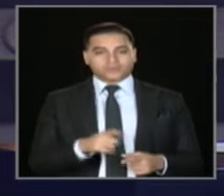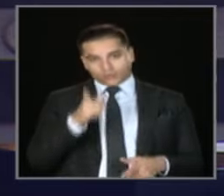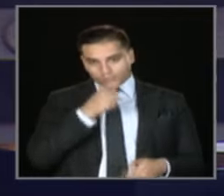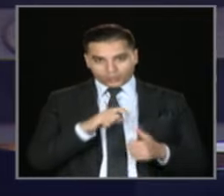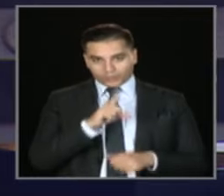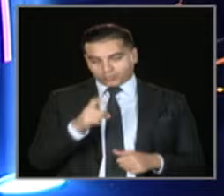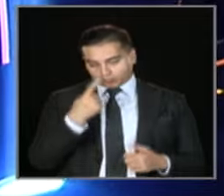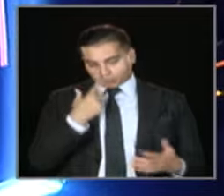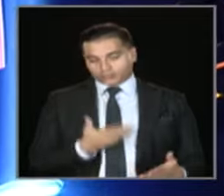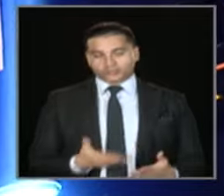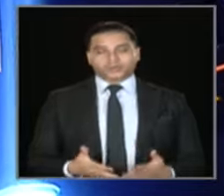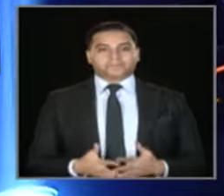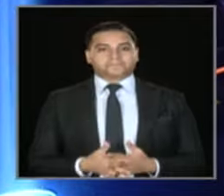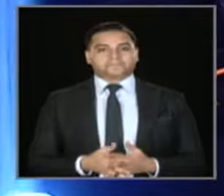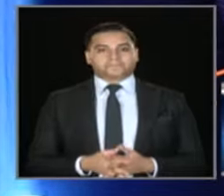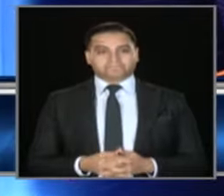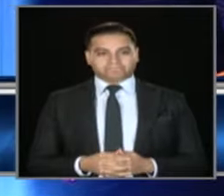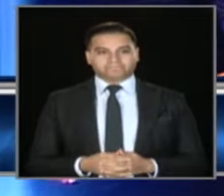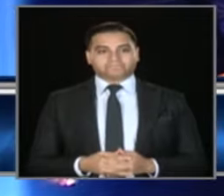علوم وسؤال.